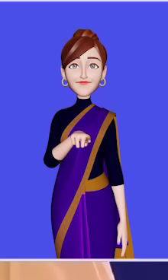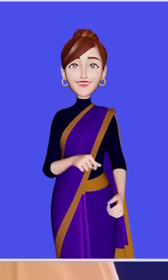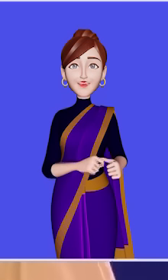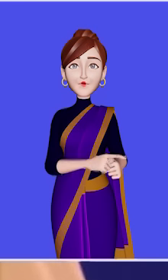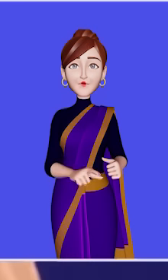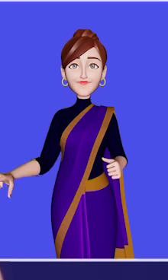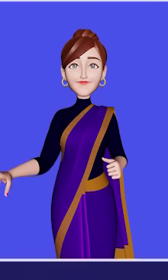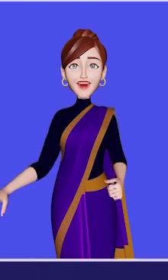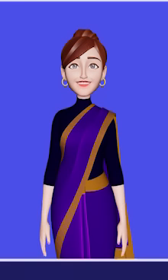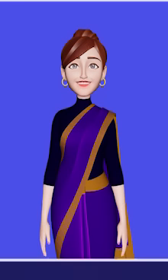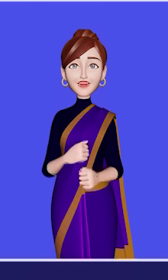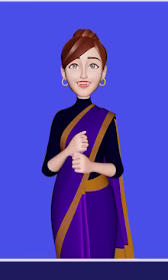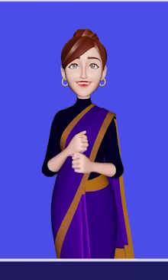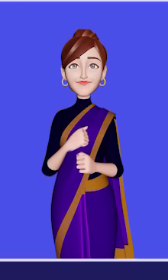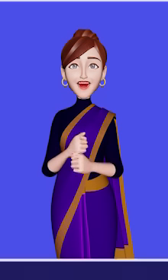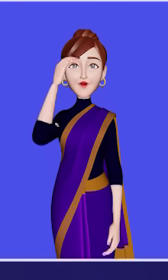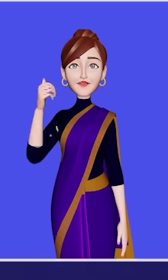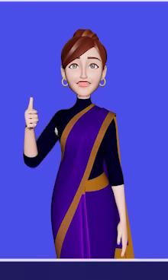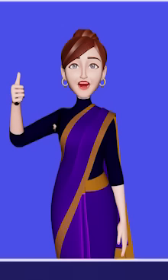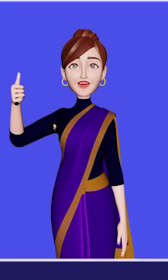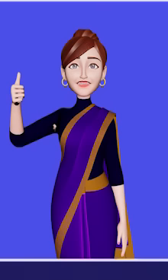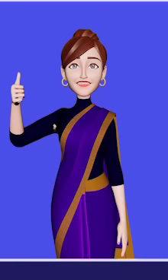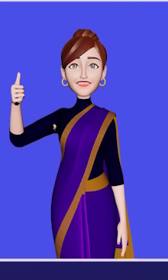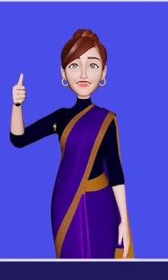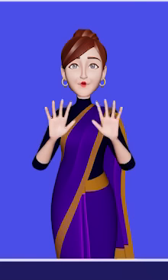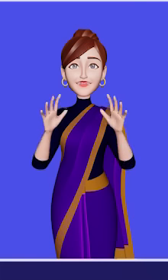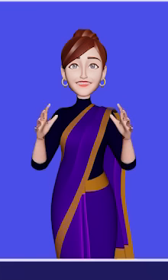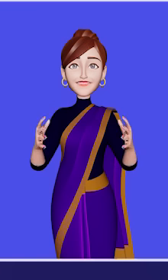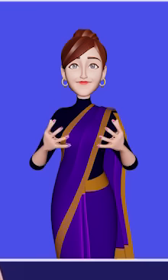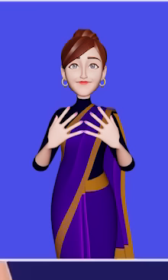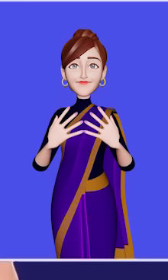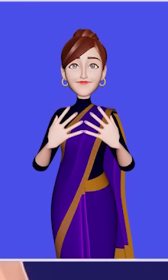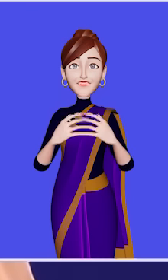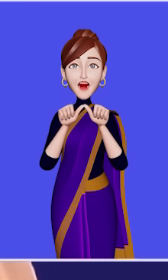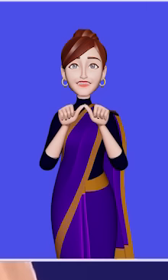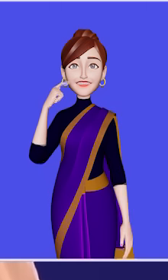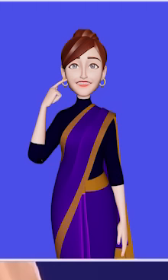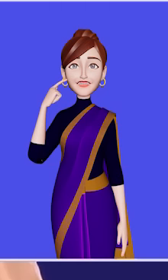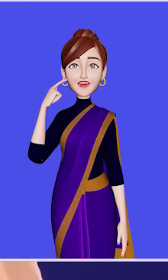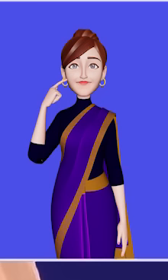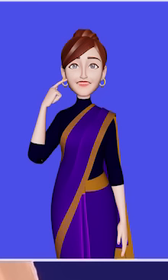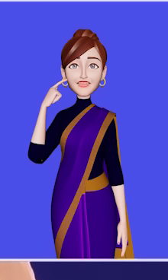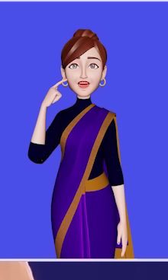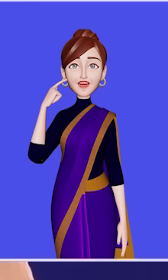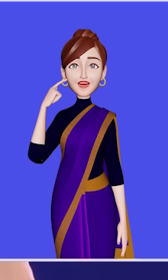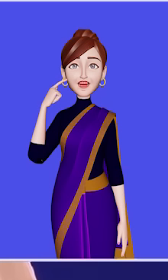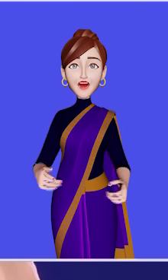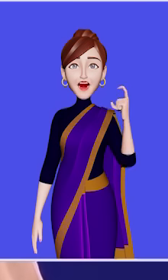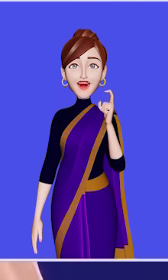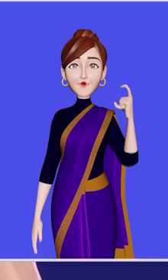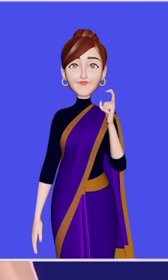140 करोड़ भारतीयों की ओर से मैं आप सभी हेड्स ऑफ